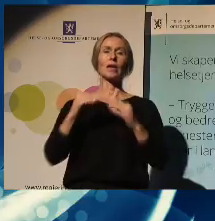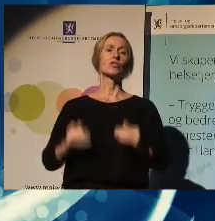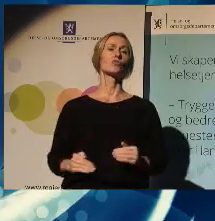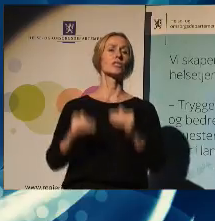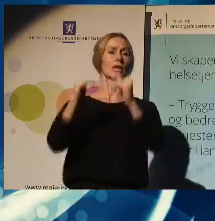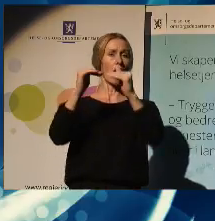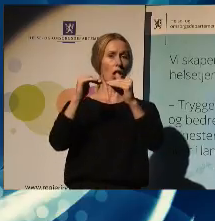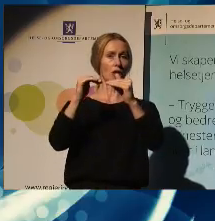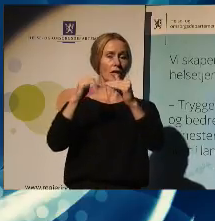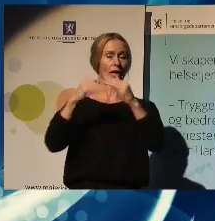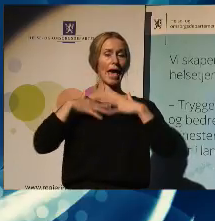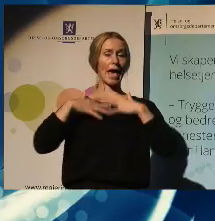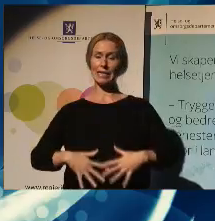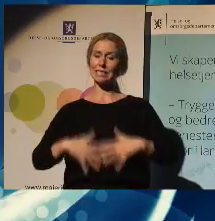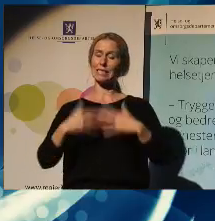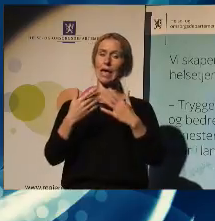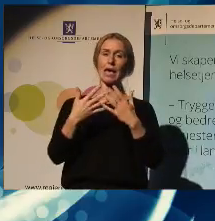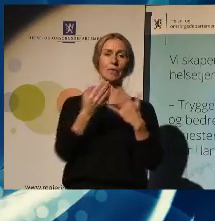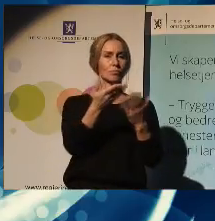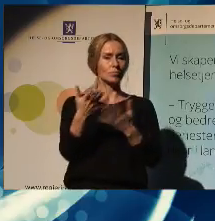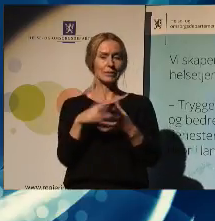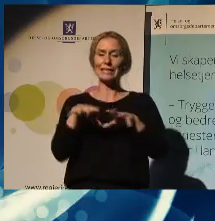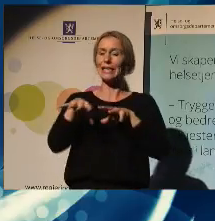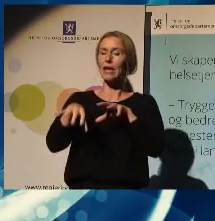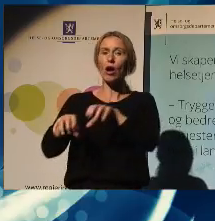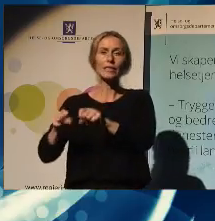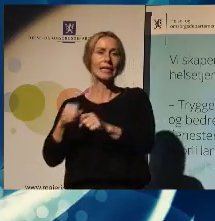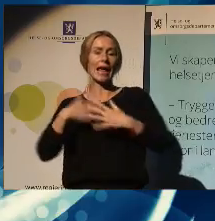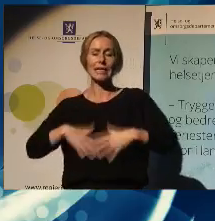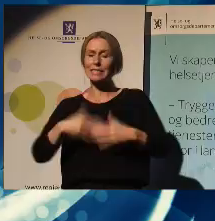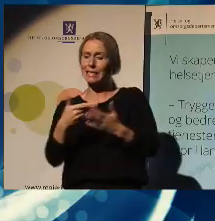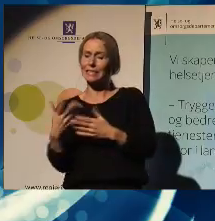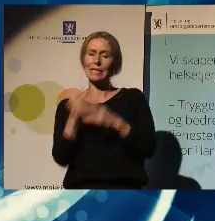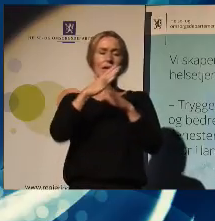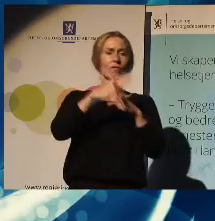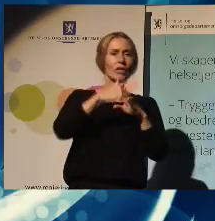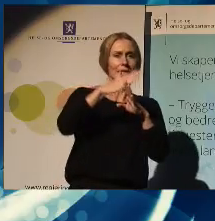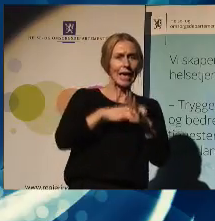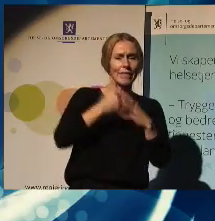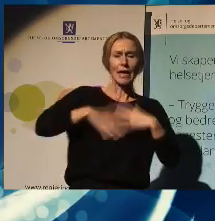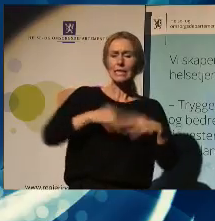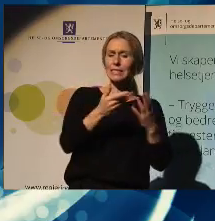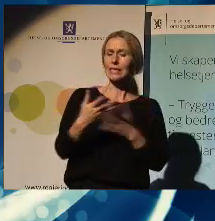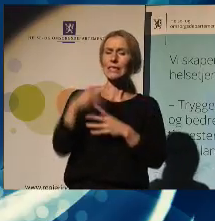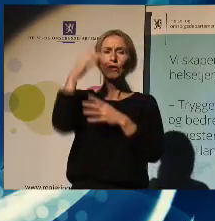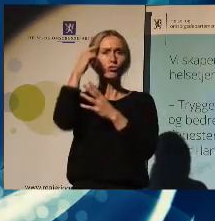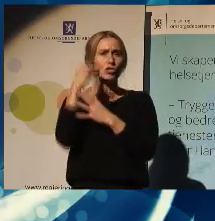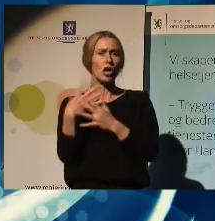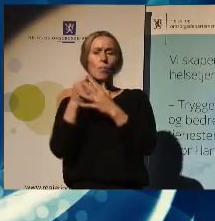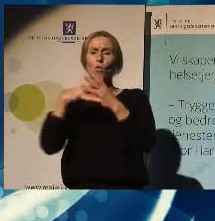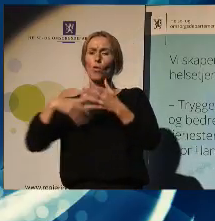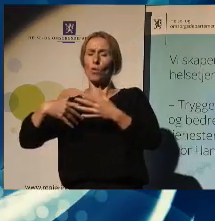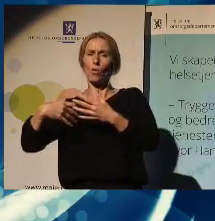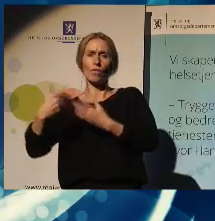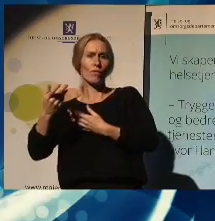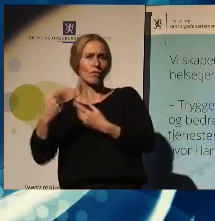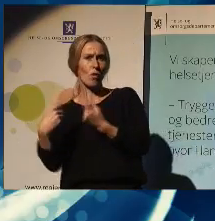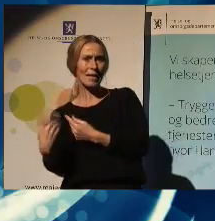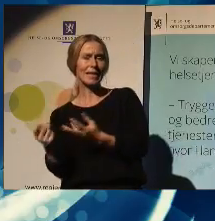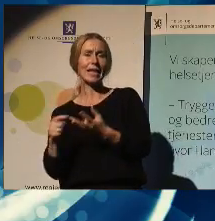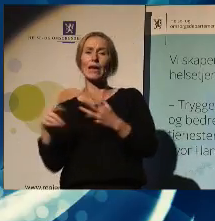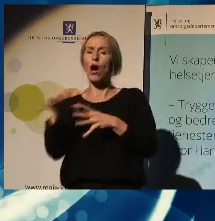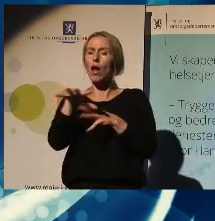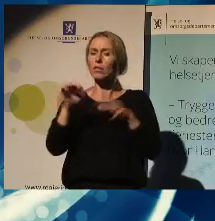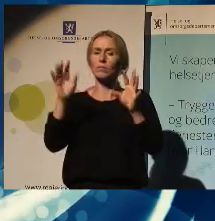sosiale helsedeterminanter, tilgang til helsetjenester, kvalitet på helsetjenester, kunnskap og formidling, og alt dette kommer sammen i